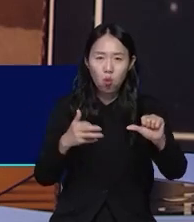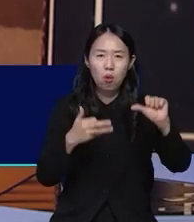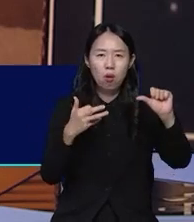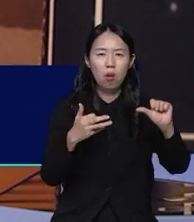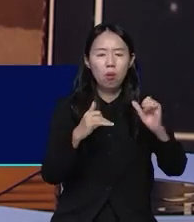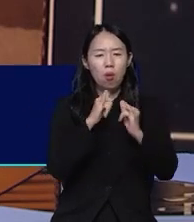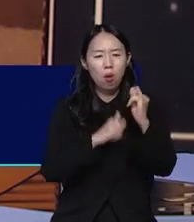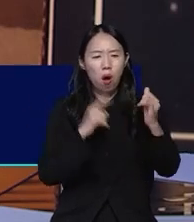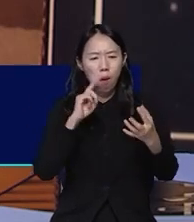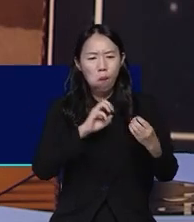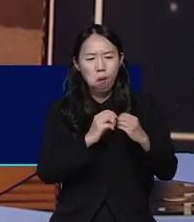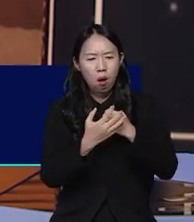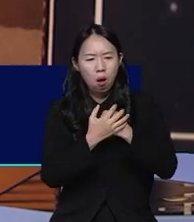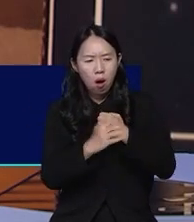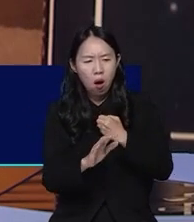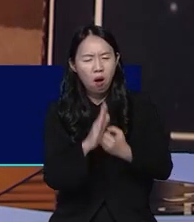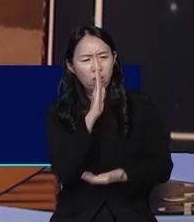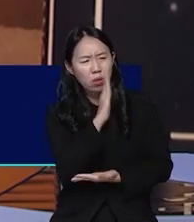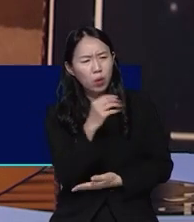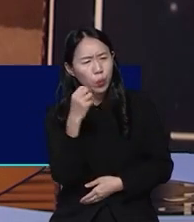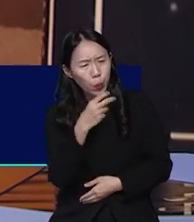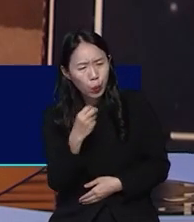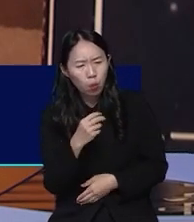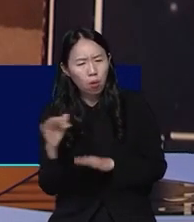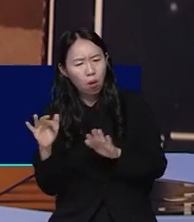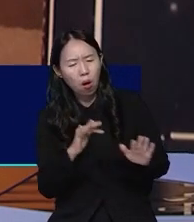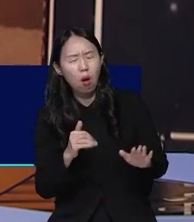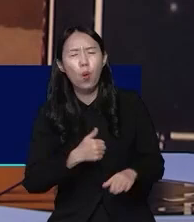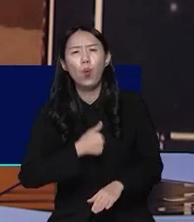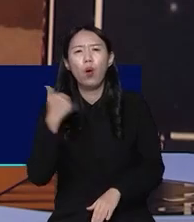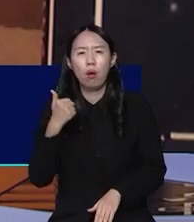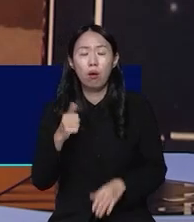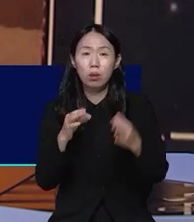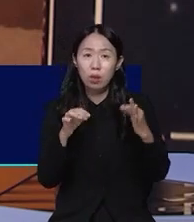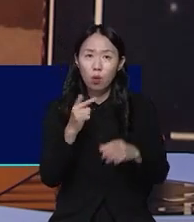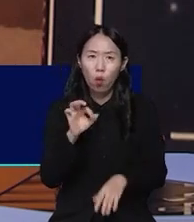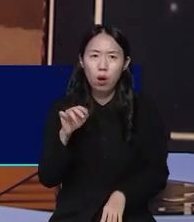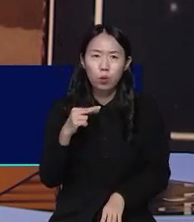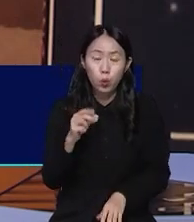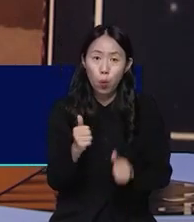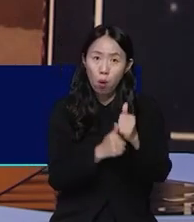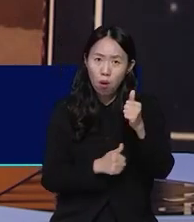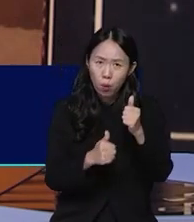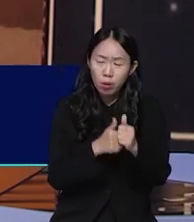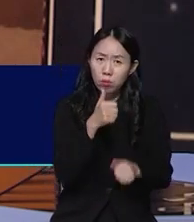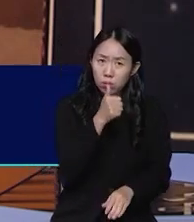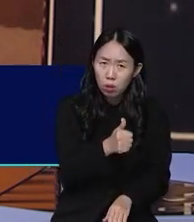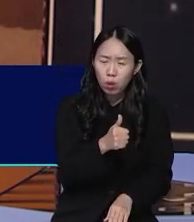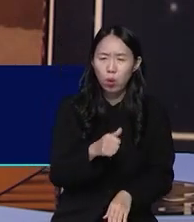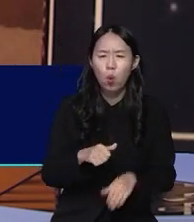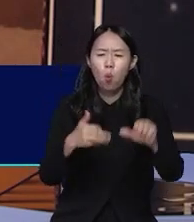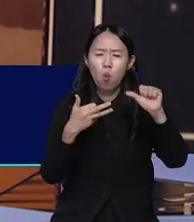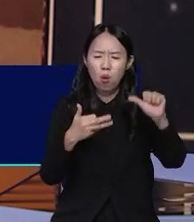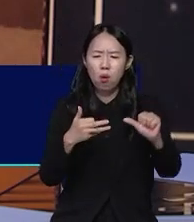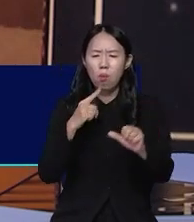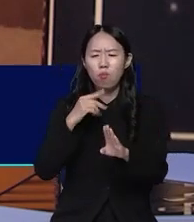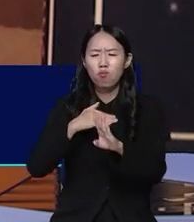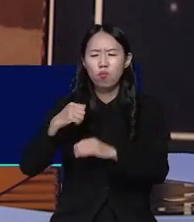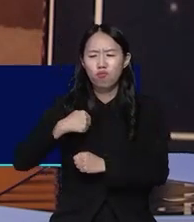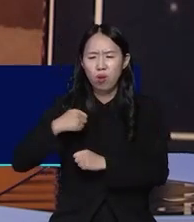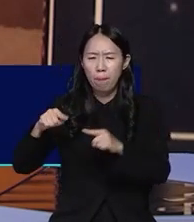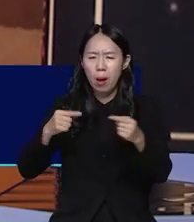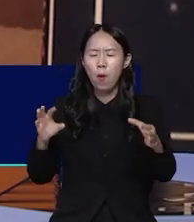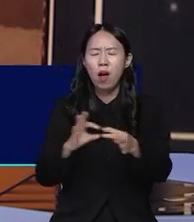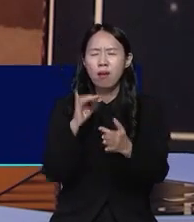5.18 역사 왜곡이 이어져 공분을 일으켰습니다. 김광동 진실화해위원장이 5.18 북한 개입설을 거듭했고